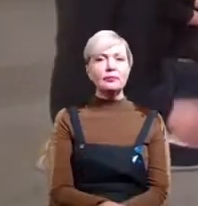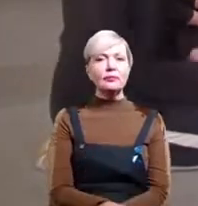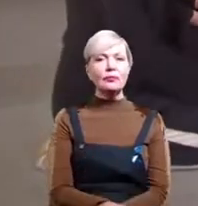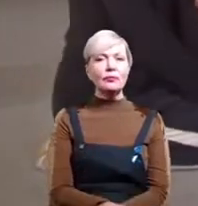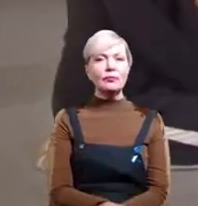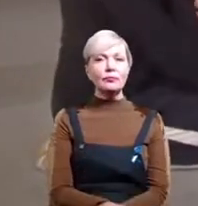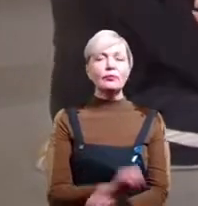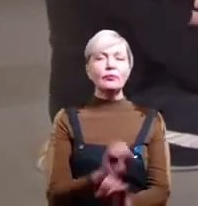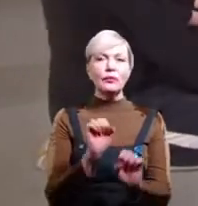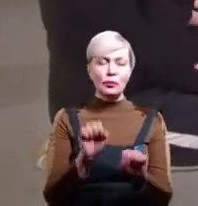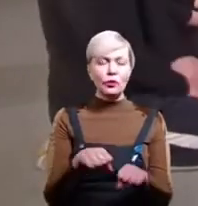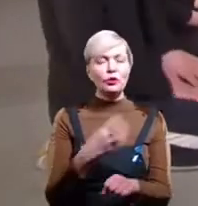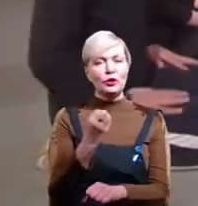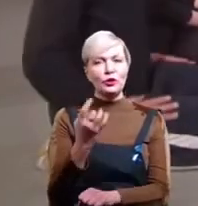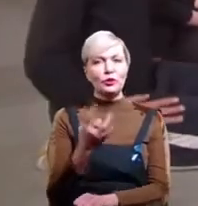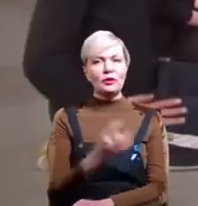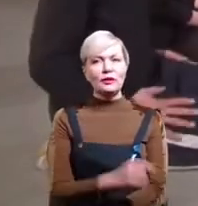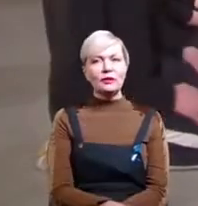Можно еще разок, пожалуйста?